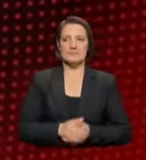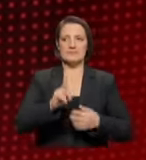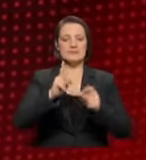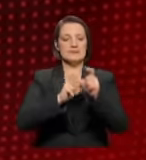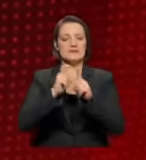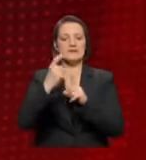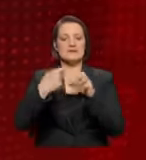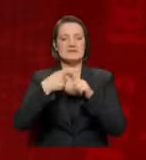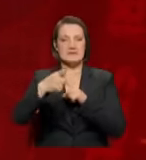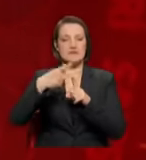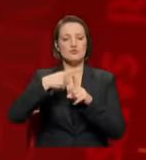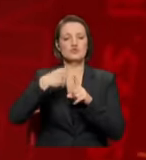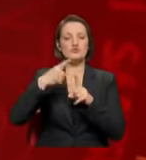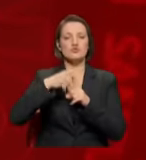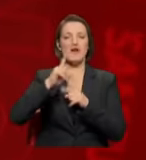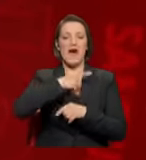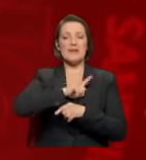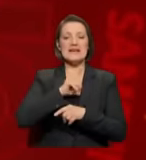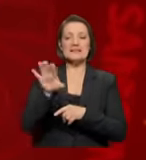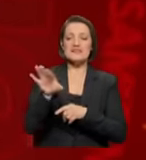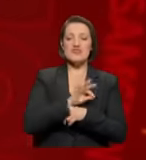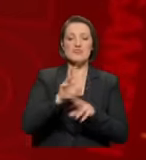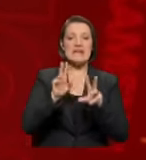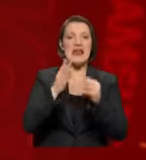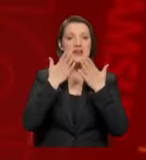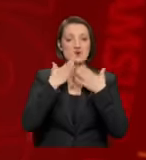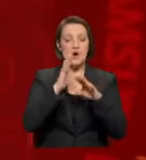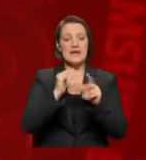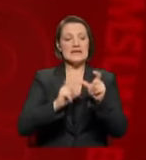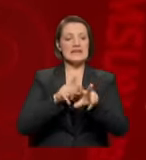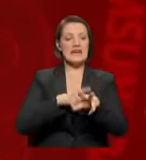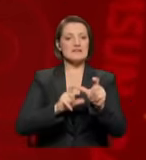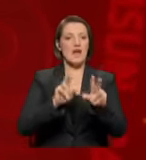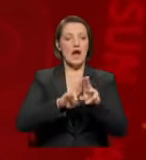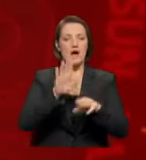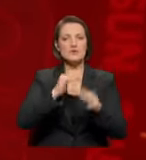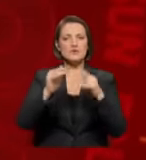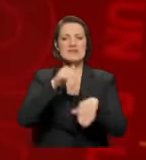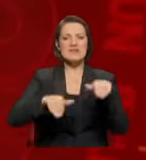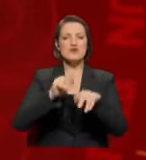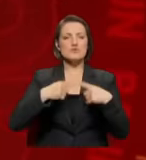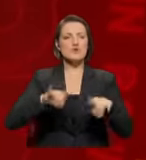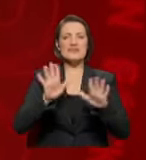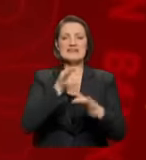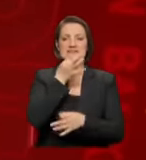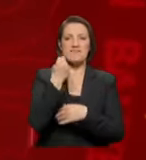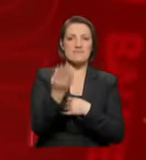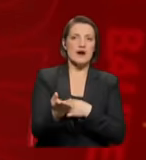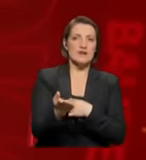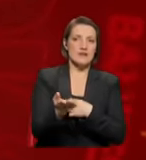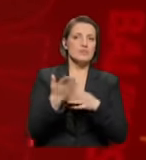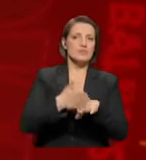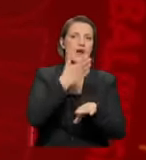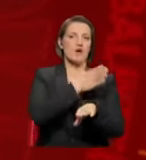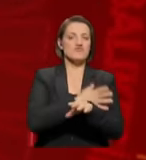Iğdır'ın Tuzluca adayının seçilme yeterliliği yok ise Yüksek Seçim Kurulu seçime girmesine nasıl izin verdi? Kaldı ki